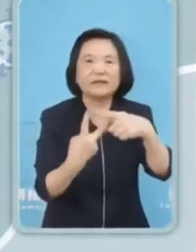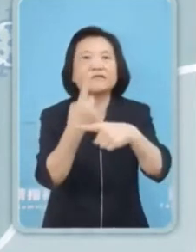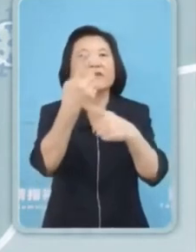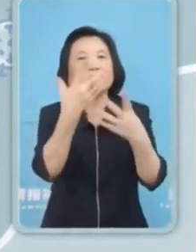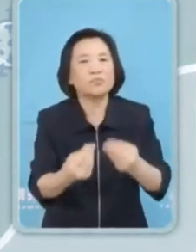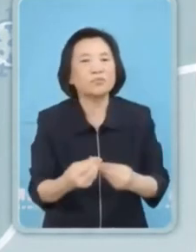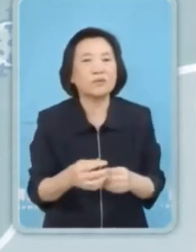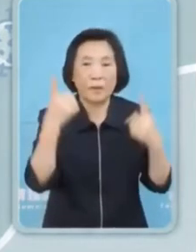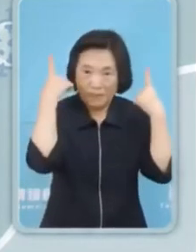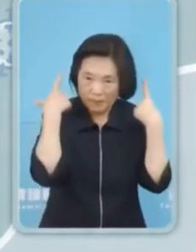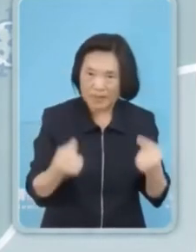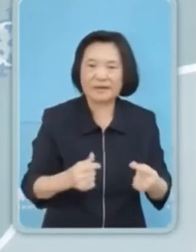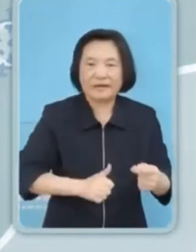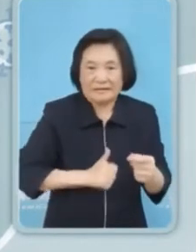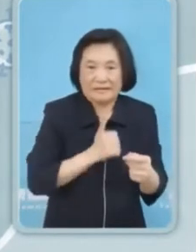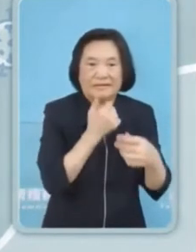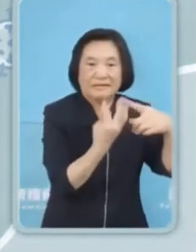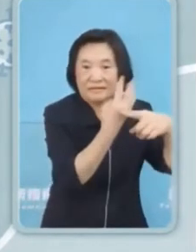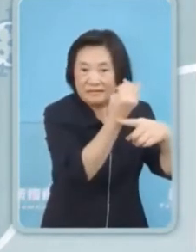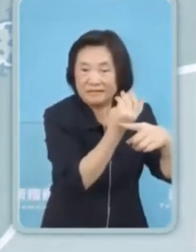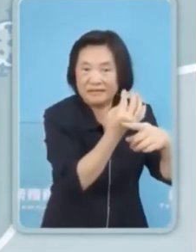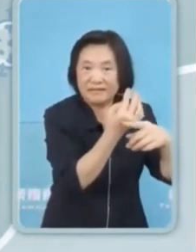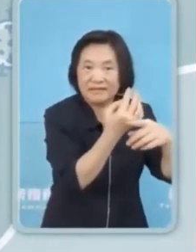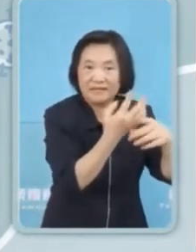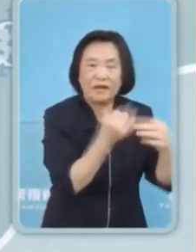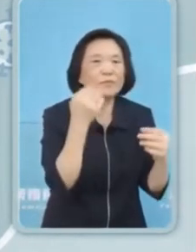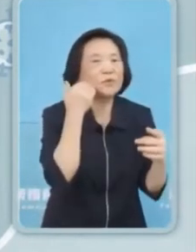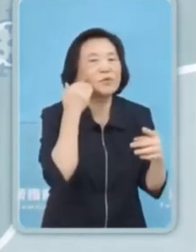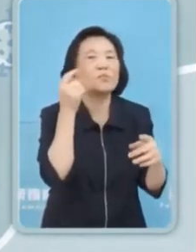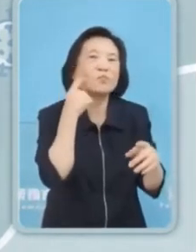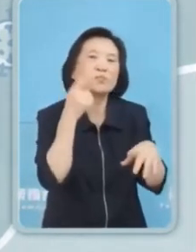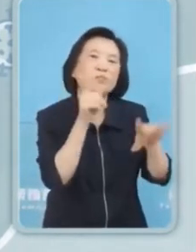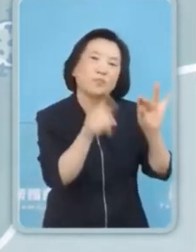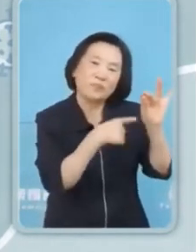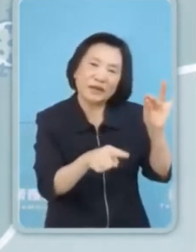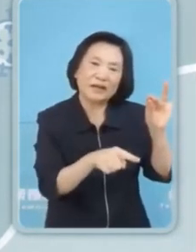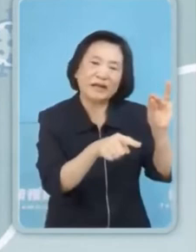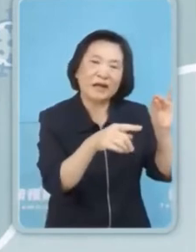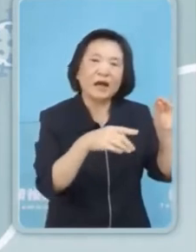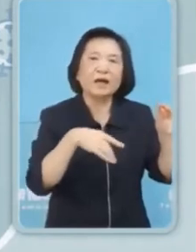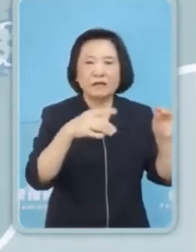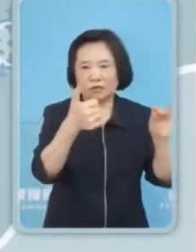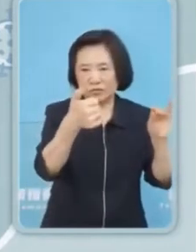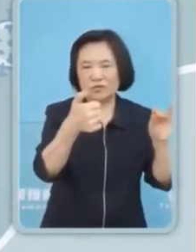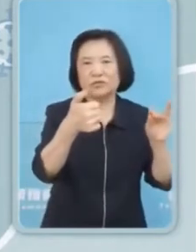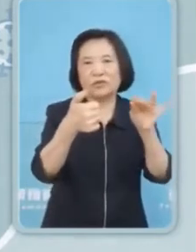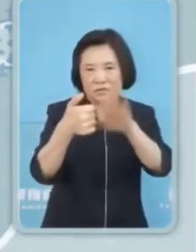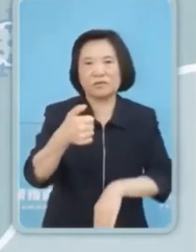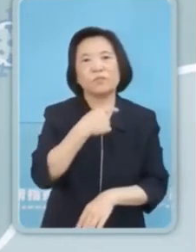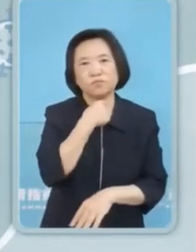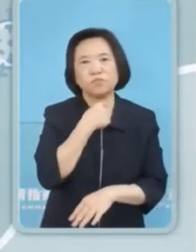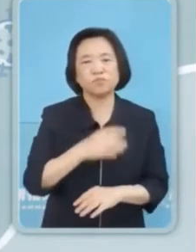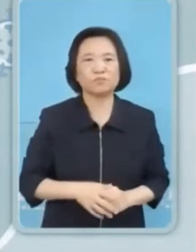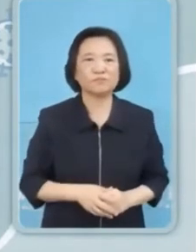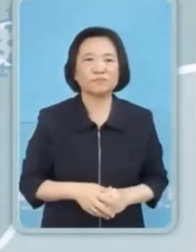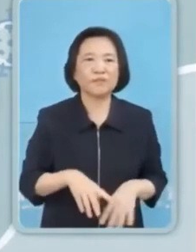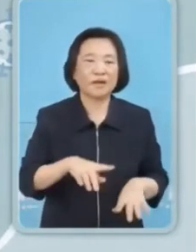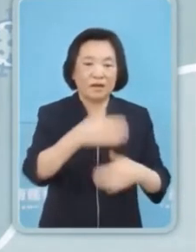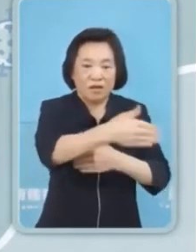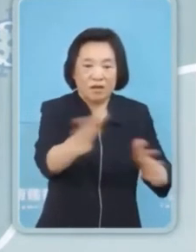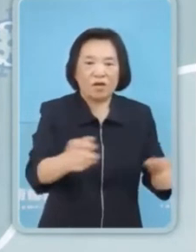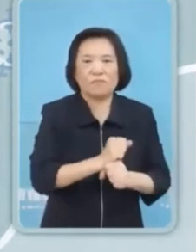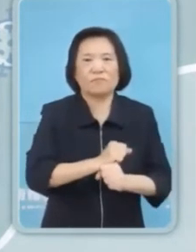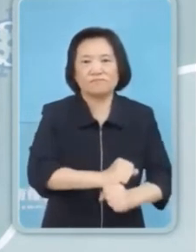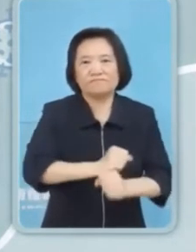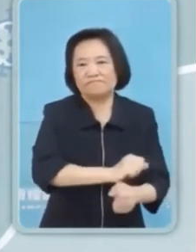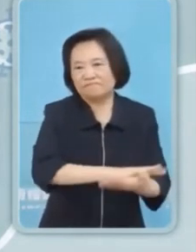定数，是原实际收托数的1/2。那我们的幼童要分流接送，分区照顾，而且要空间清洁消